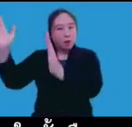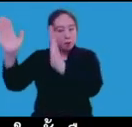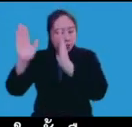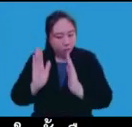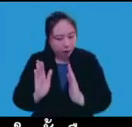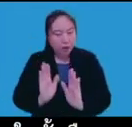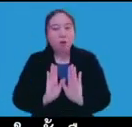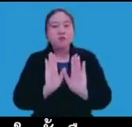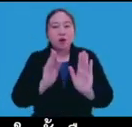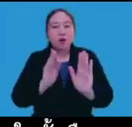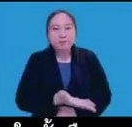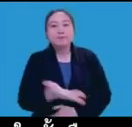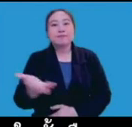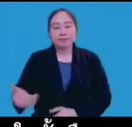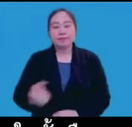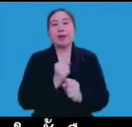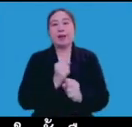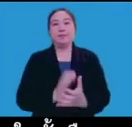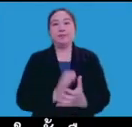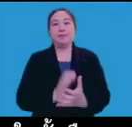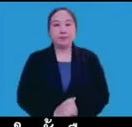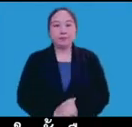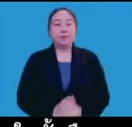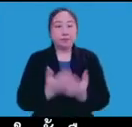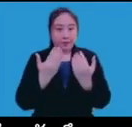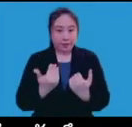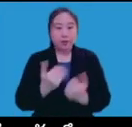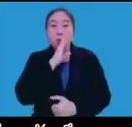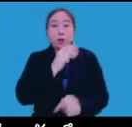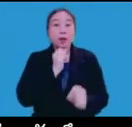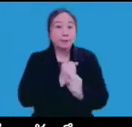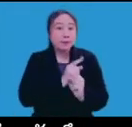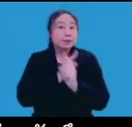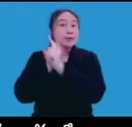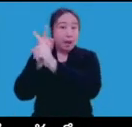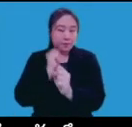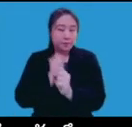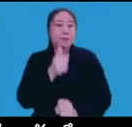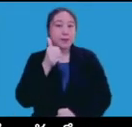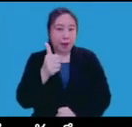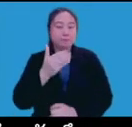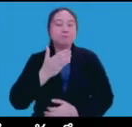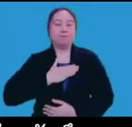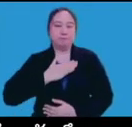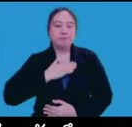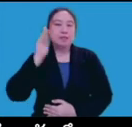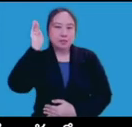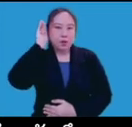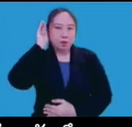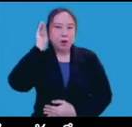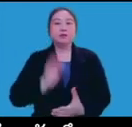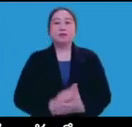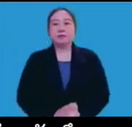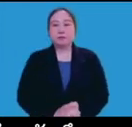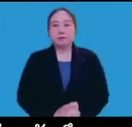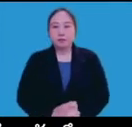กว่า40ทฤษฎีที่เอามาใช้ในโมเดลนี้นะคะงั้นถ้าสามารถทำตามแนวทางนี้ได้ดิฉันเชื่อค่ะว่าทิ